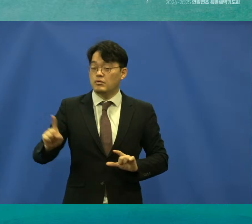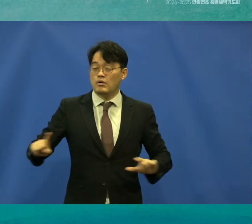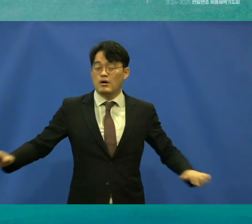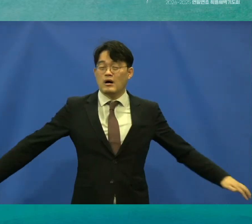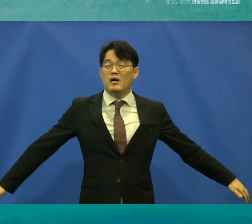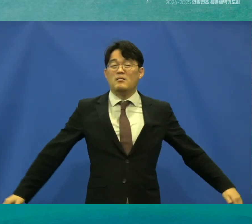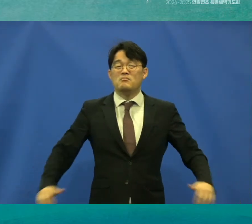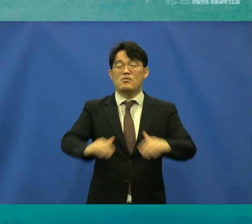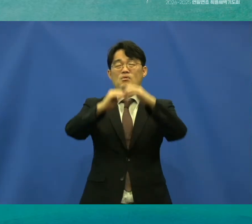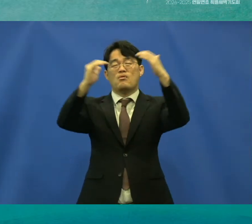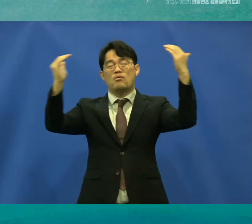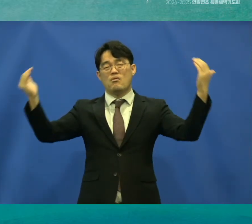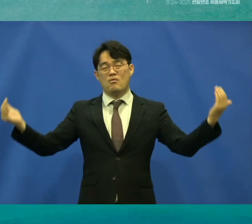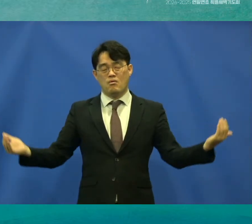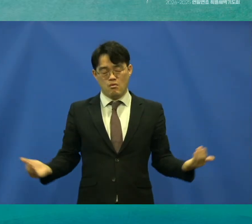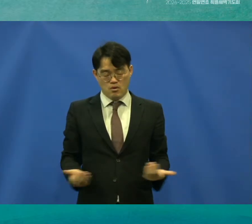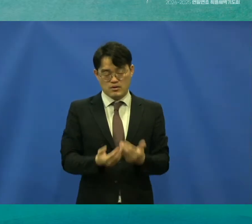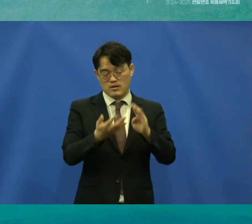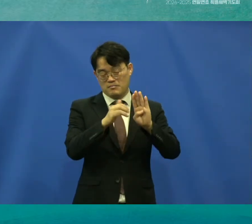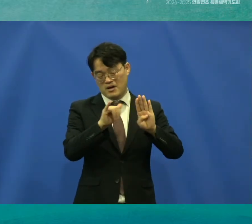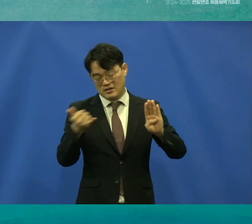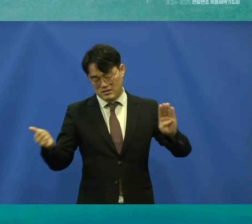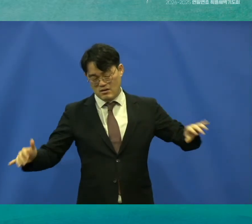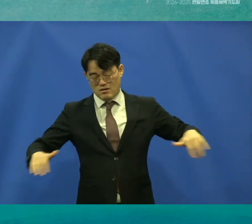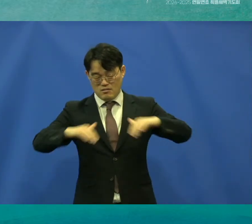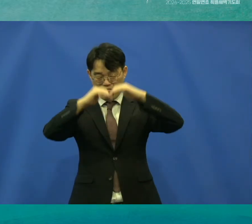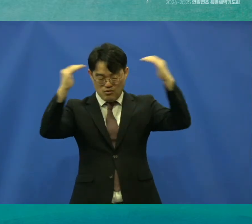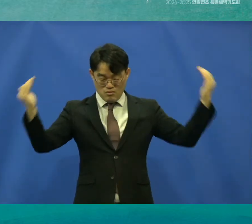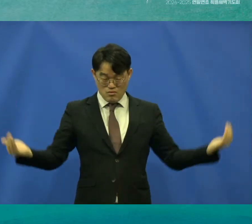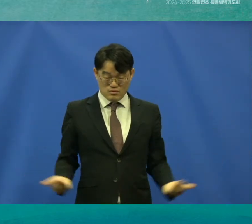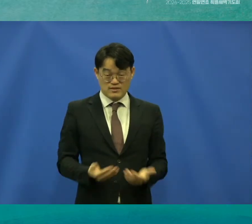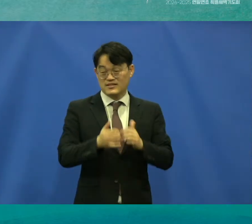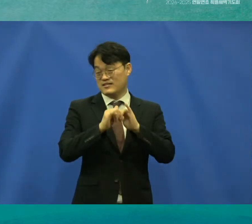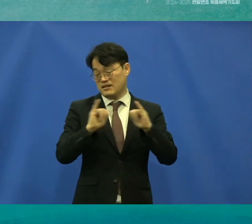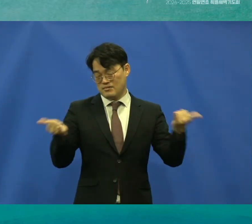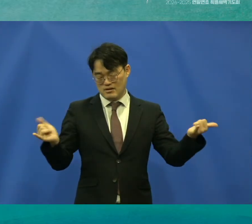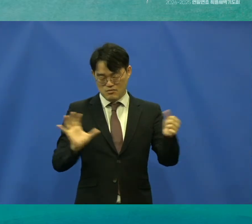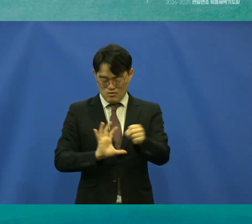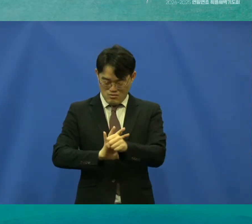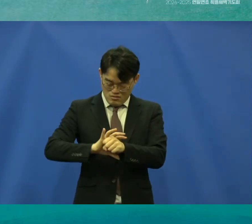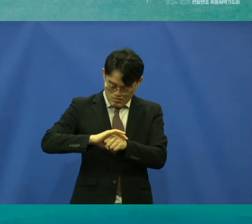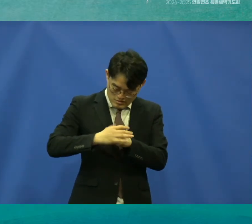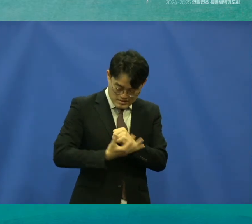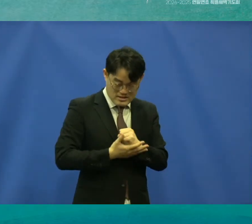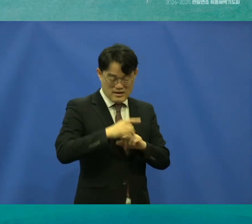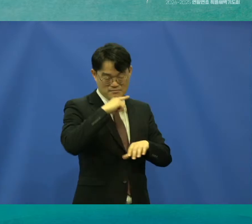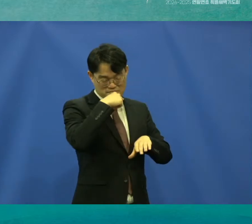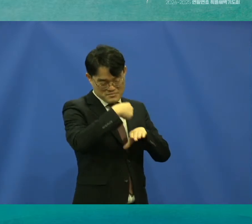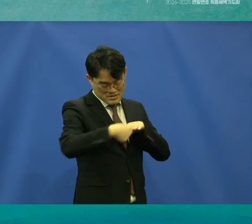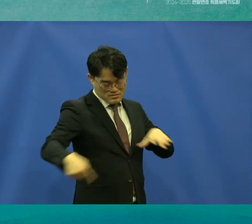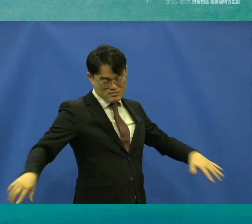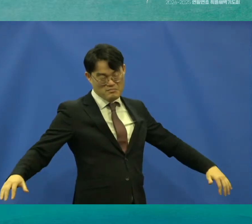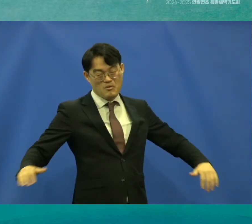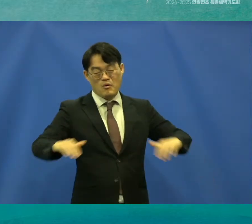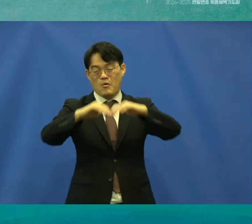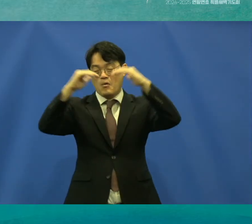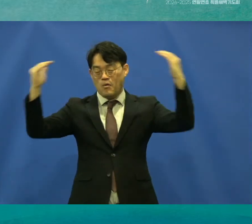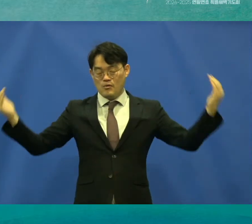모든 백성, 모든 족속, 모든 방언, 모든 인종, 모든 죄인,